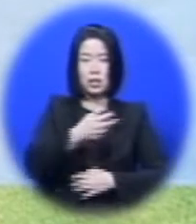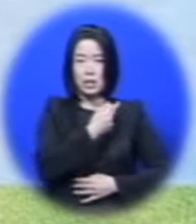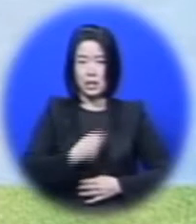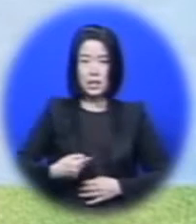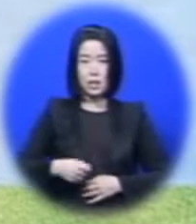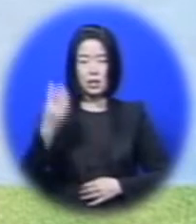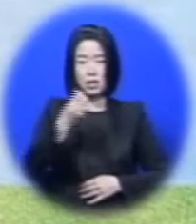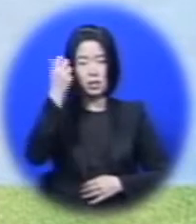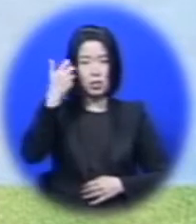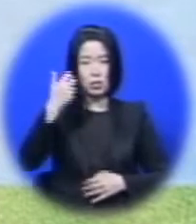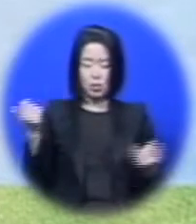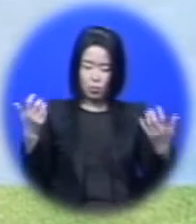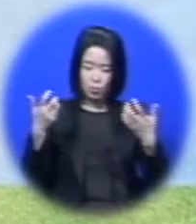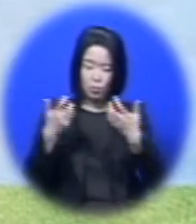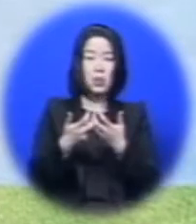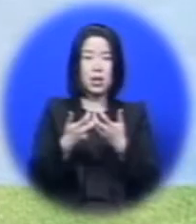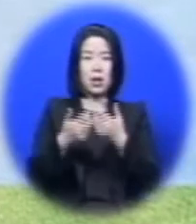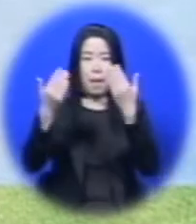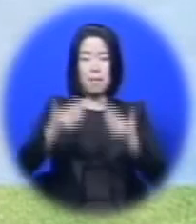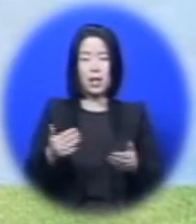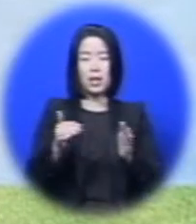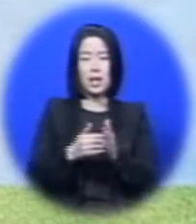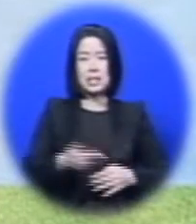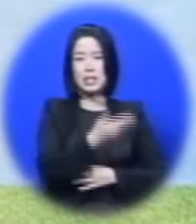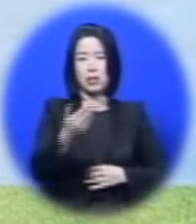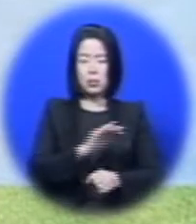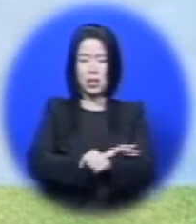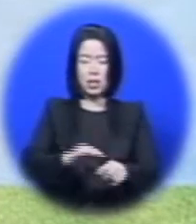성령의 충만함을 받기까지의 과정을 여러분이 잘